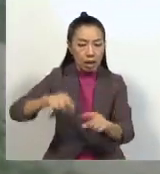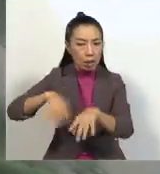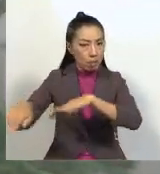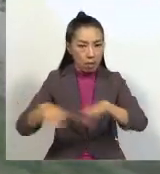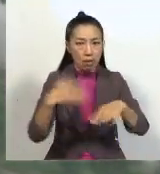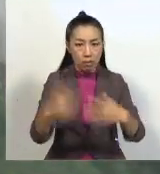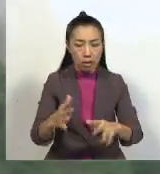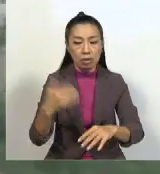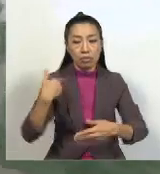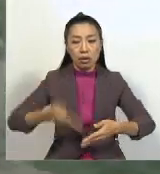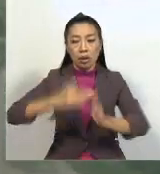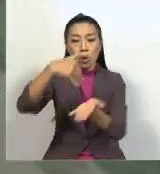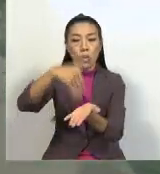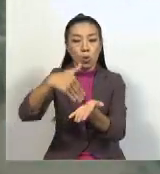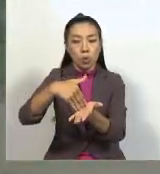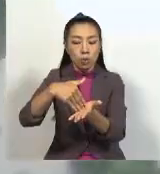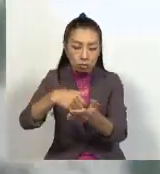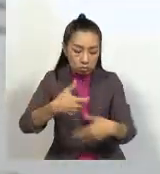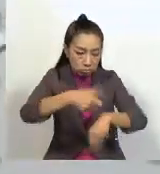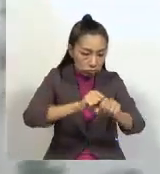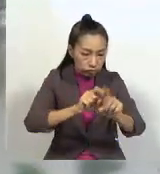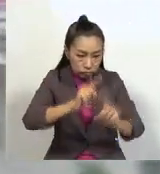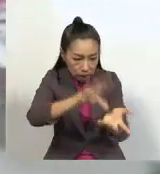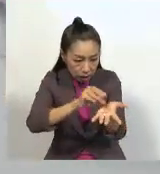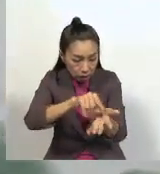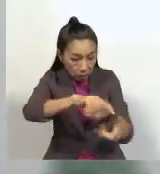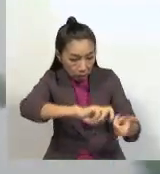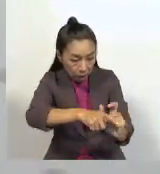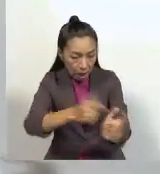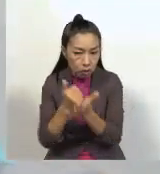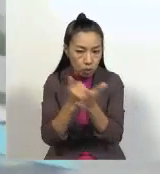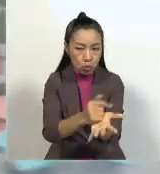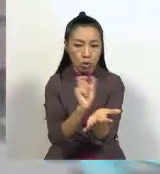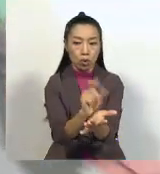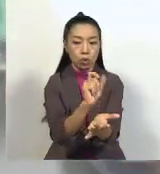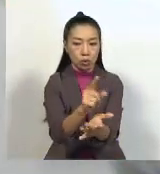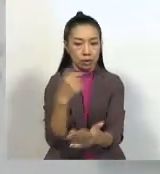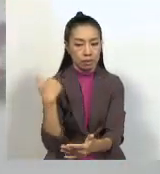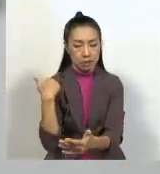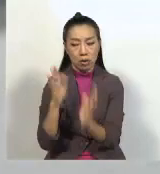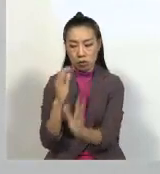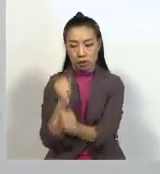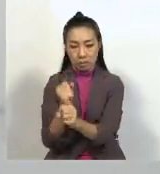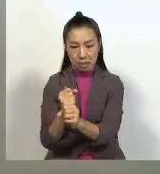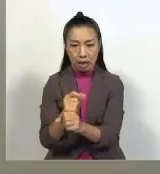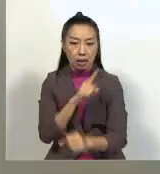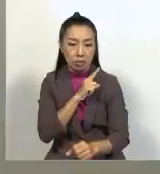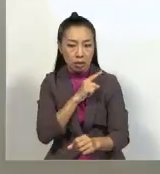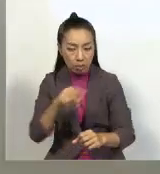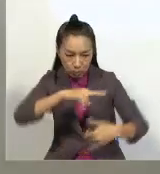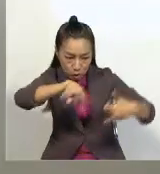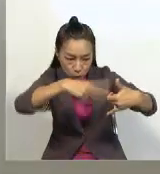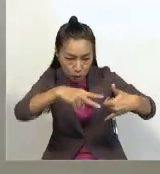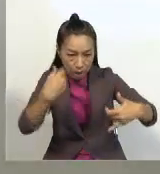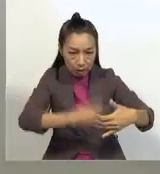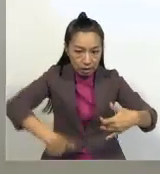รวมทั้งมีการตั้งศูนย์ปฏิบัติการเพื่อติดตามและแก้ไขปัญหาที่จำเป็นเร่งด่วนโดยมีเจ้าหน้าที่ดูแลทั้งร่างกายและสภ